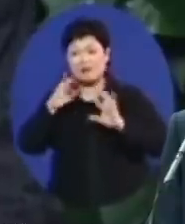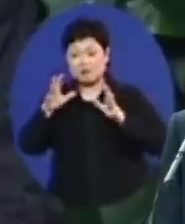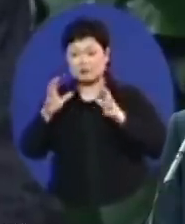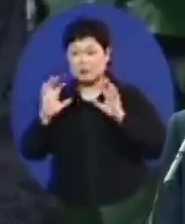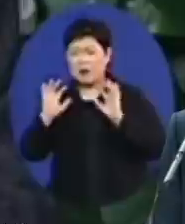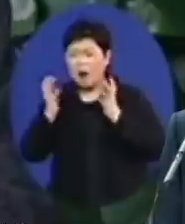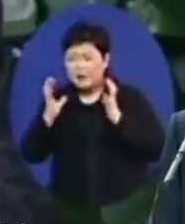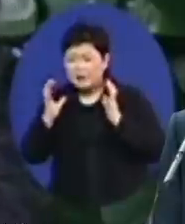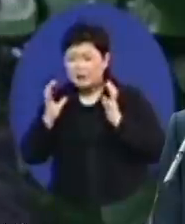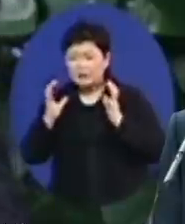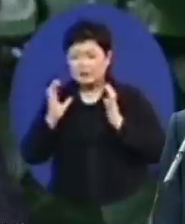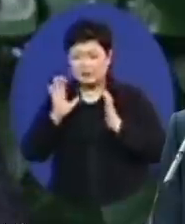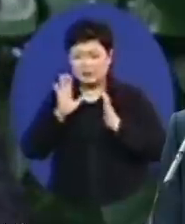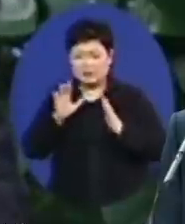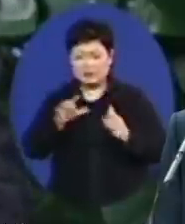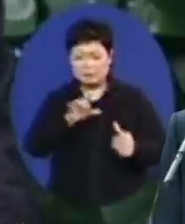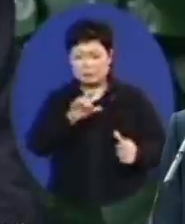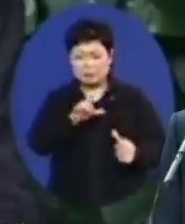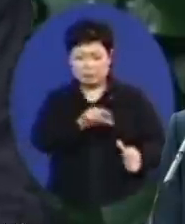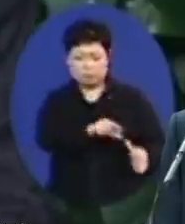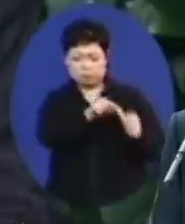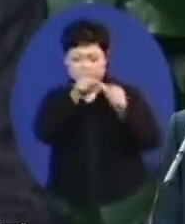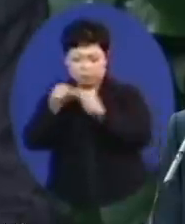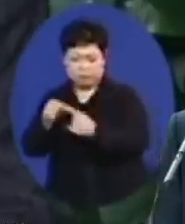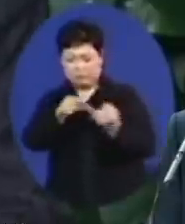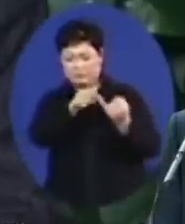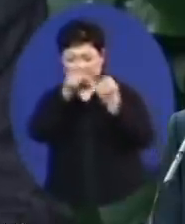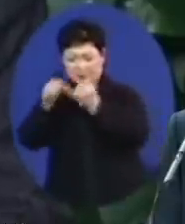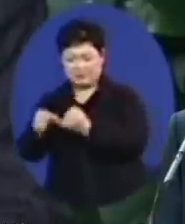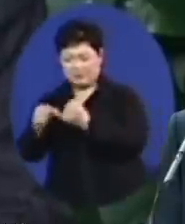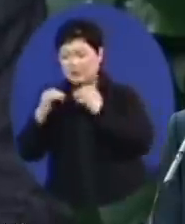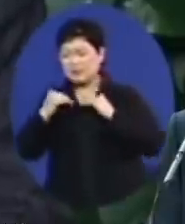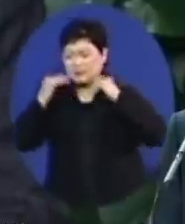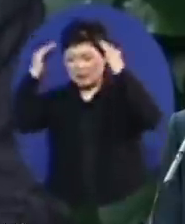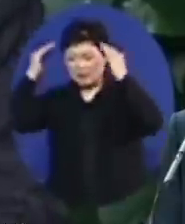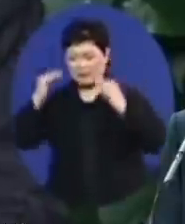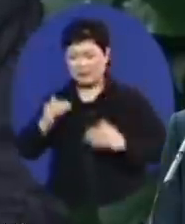때 입양대에 가서 자란 한국 소녀가